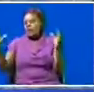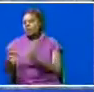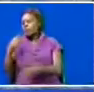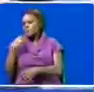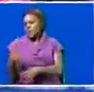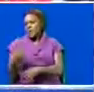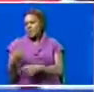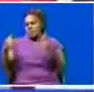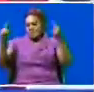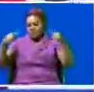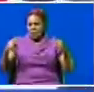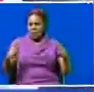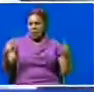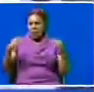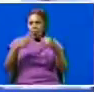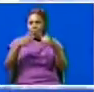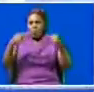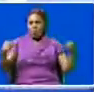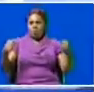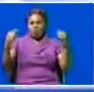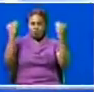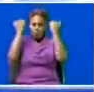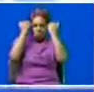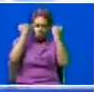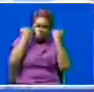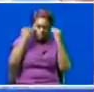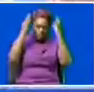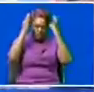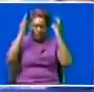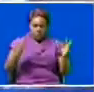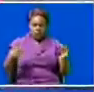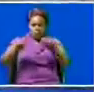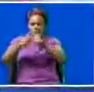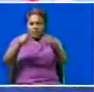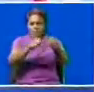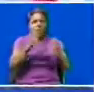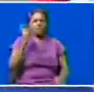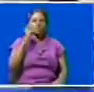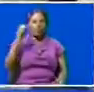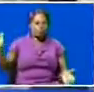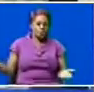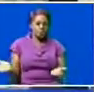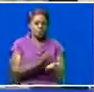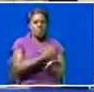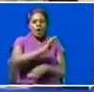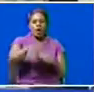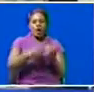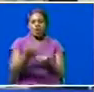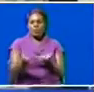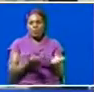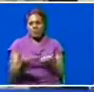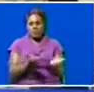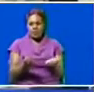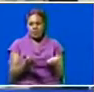they successfully contested the matter in court, hence the decision to demolish and evict all businesses followed